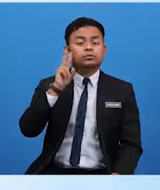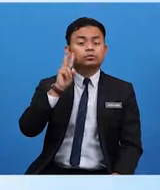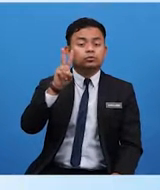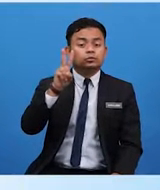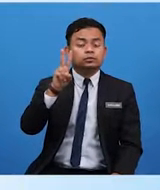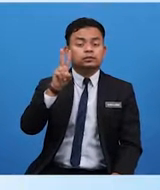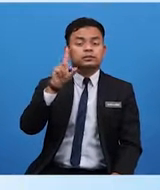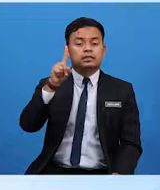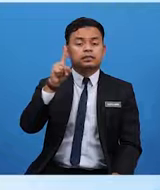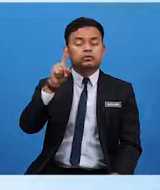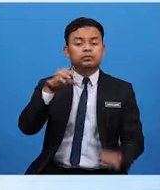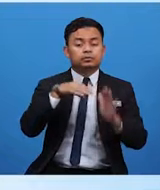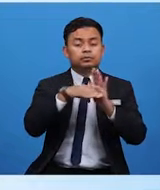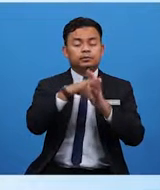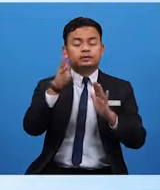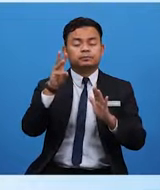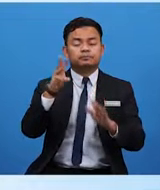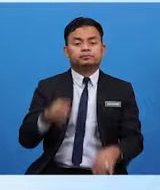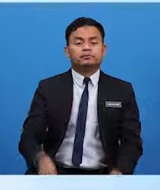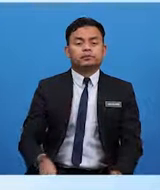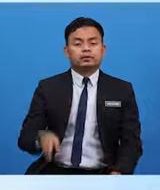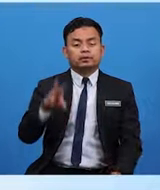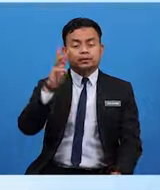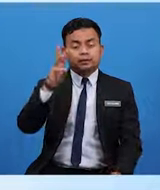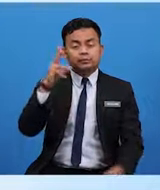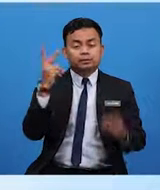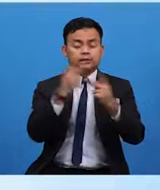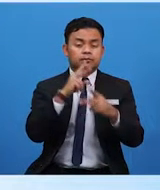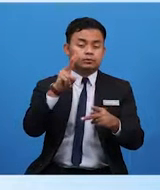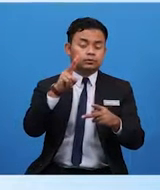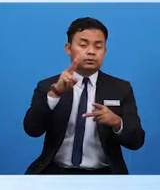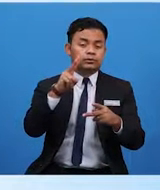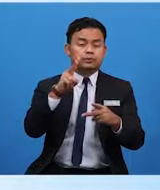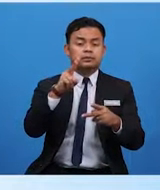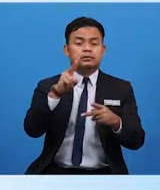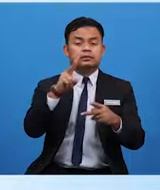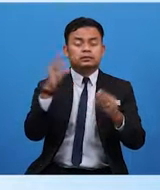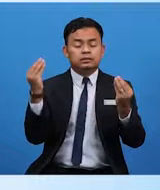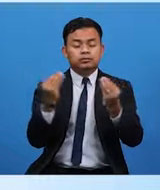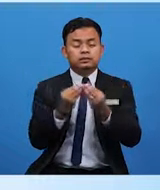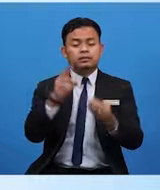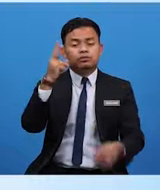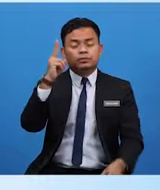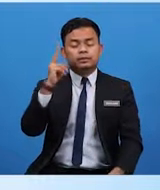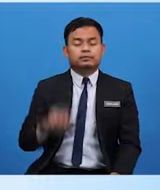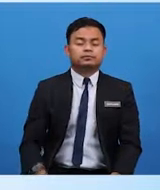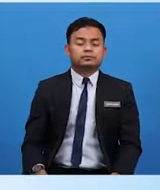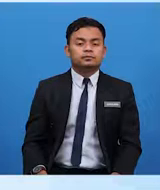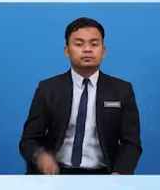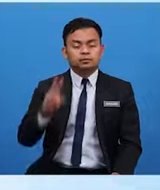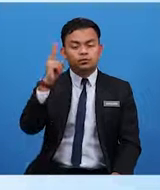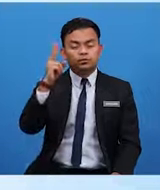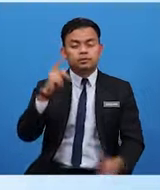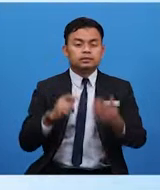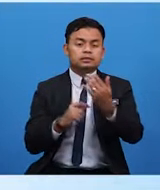12166 dan Abdul = 12 kemudian 12 tambah satu